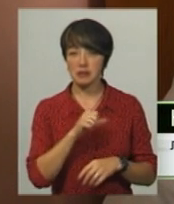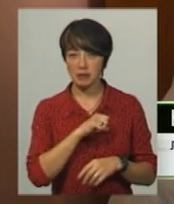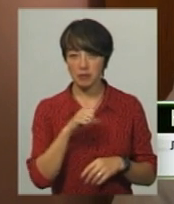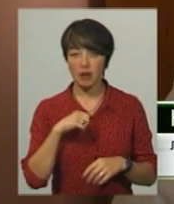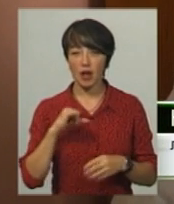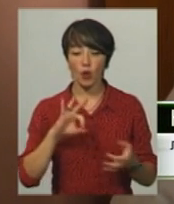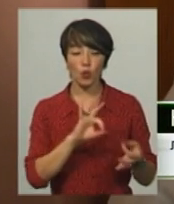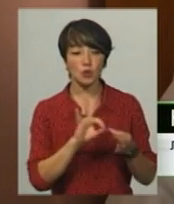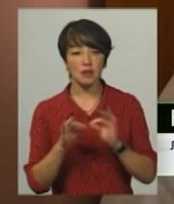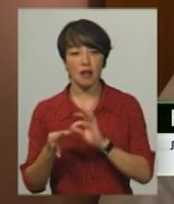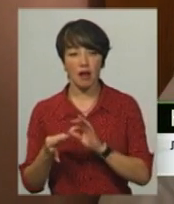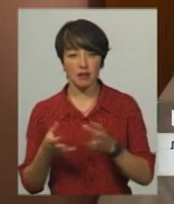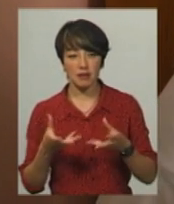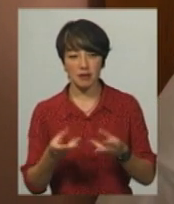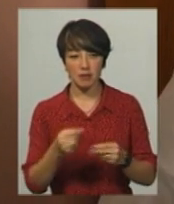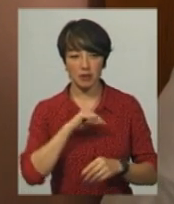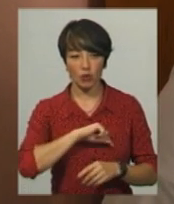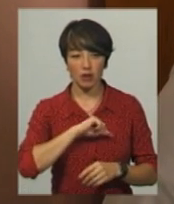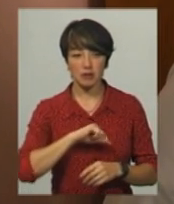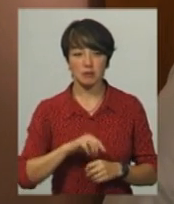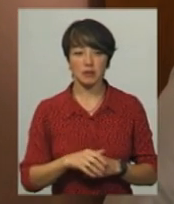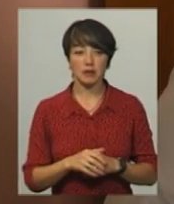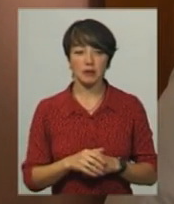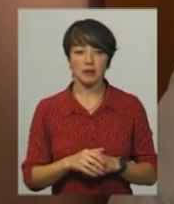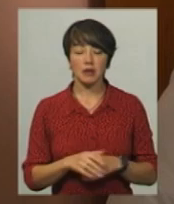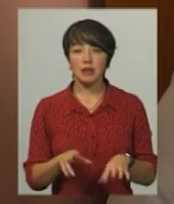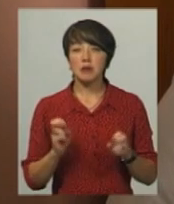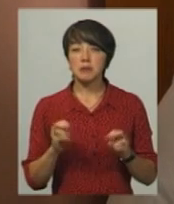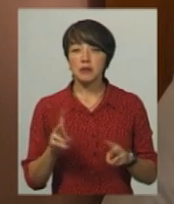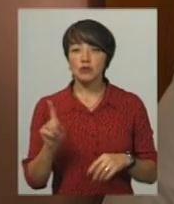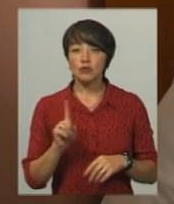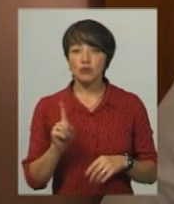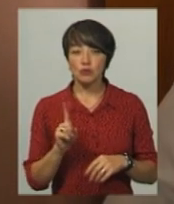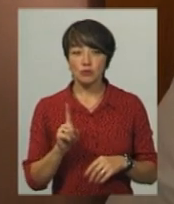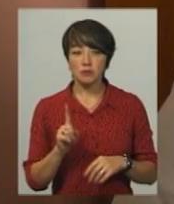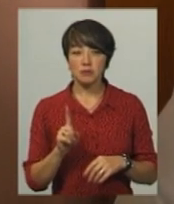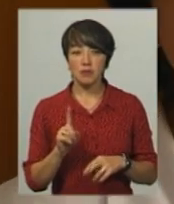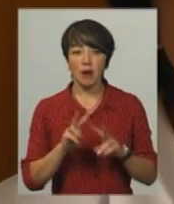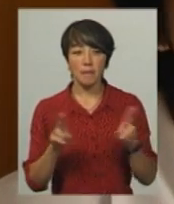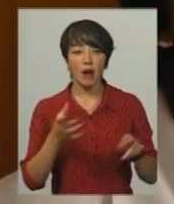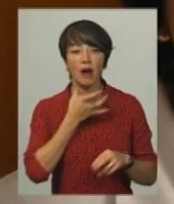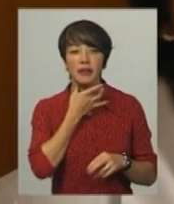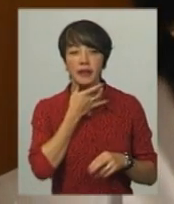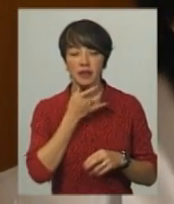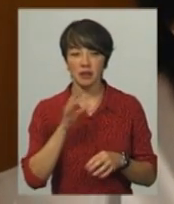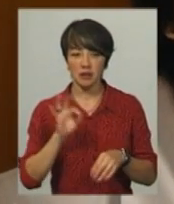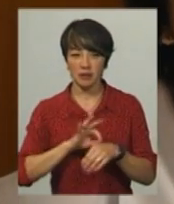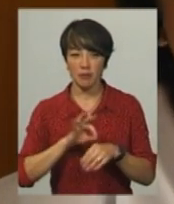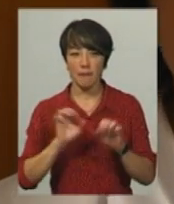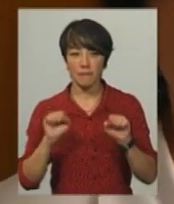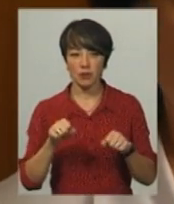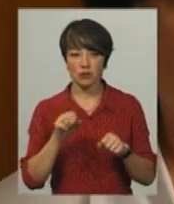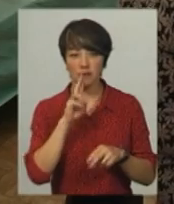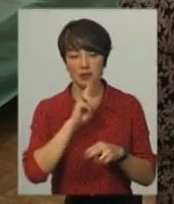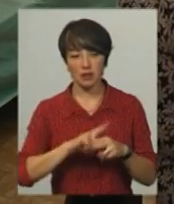своїми ускладненнями. І опасне ще тим, що воно йде під маскою ангіни, вплоть до того, що можна